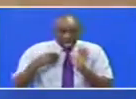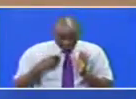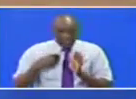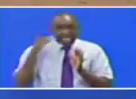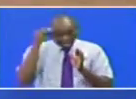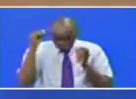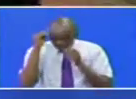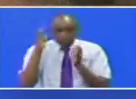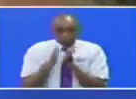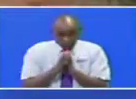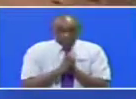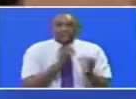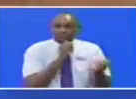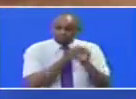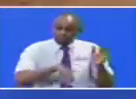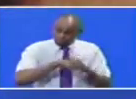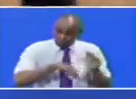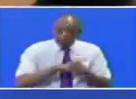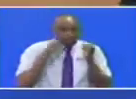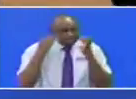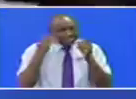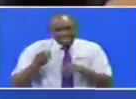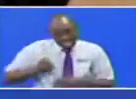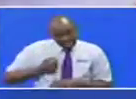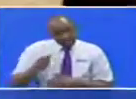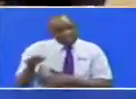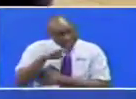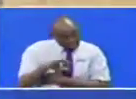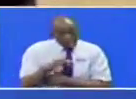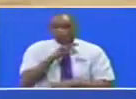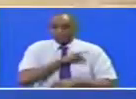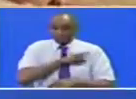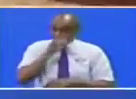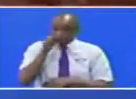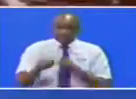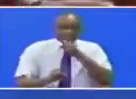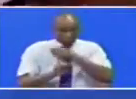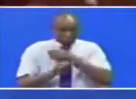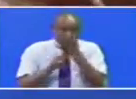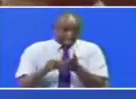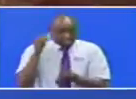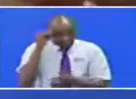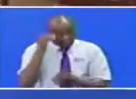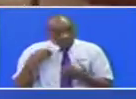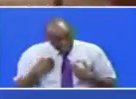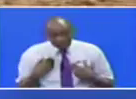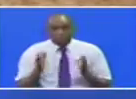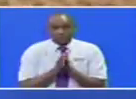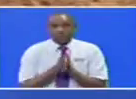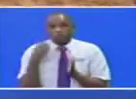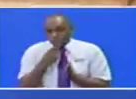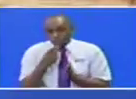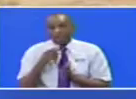na mazoezi ya kandanda. Mamia ya wasichana kutoka eneo hili wamenufaika na ufadhili wa masomo. Miongoni mwao ni